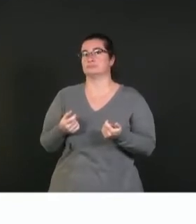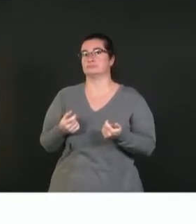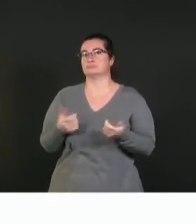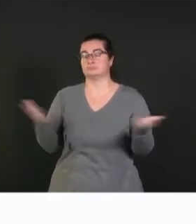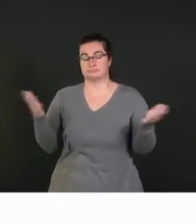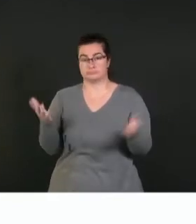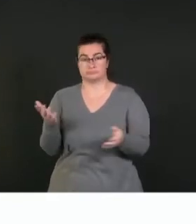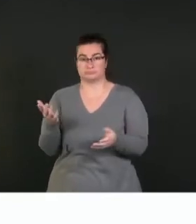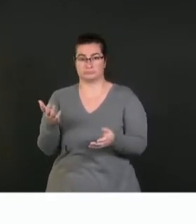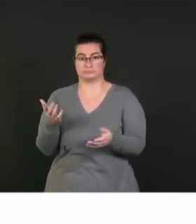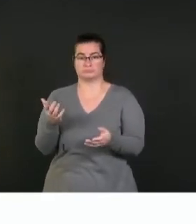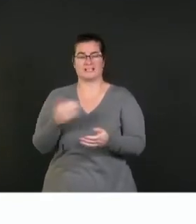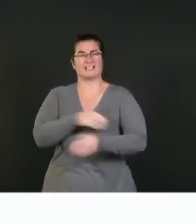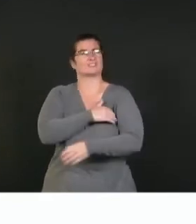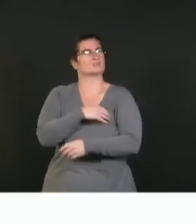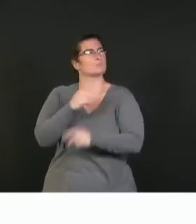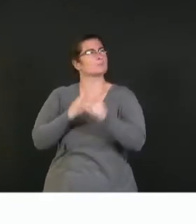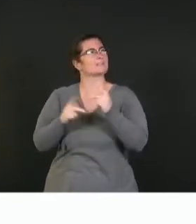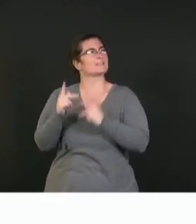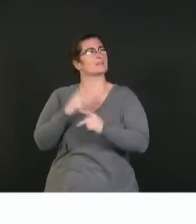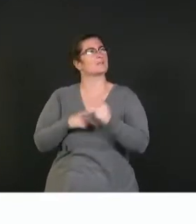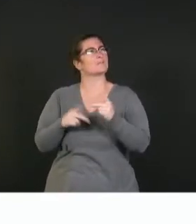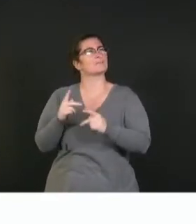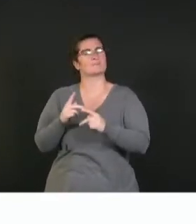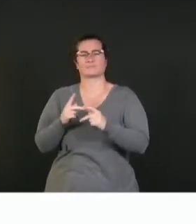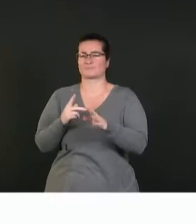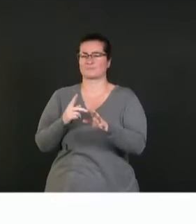Les agences foncières, non, c'est pas agences, mais